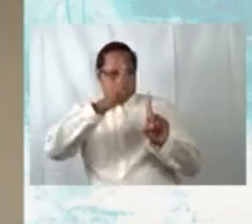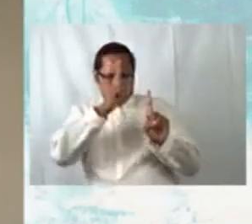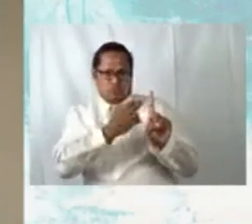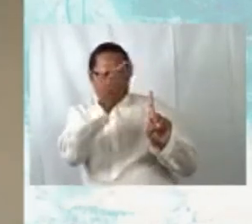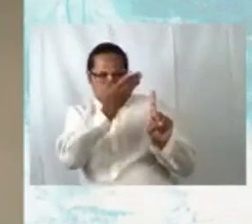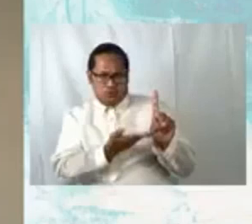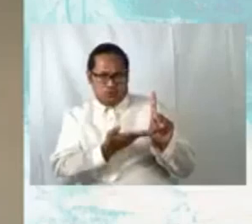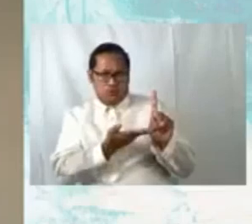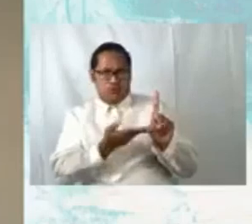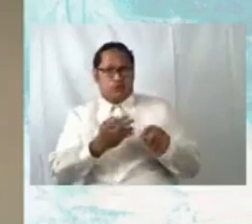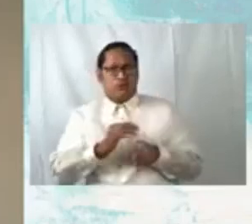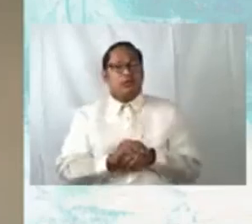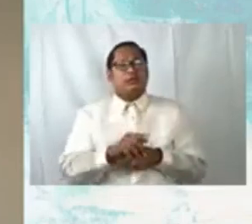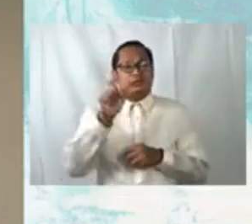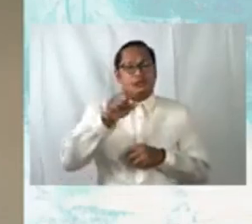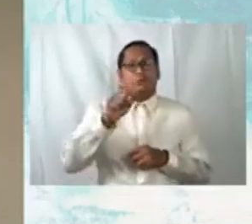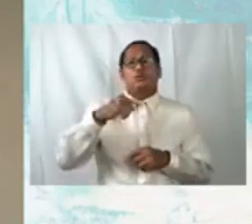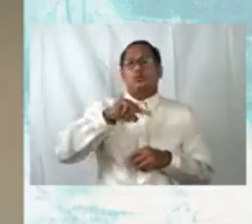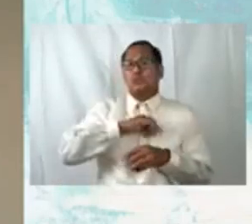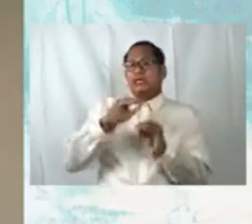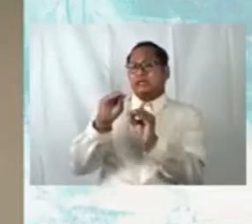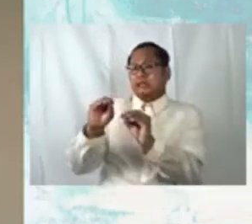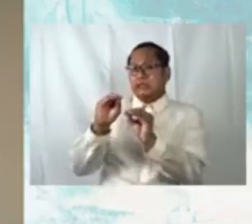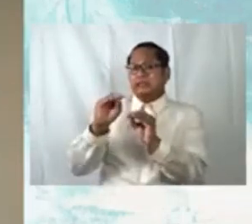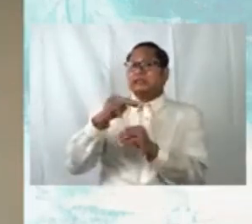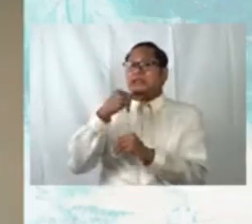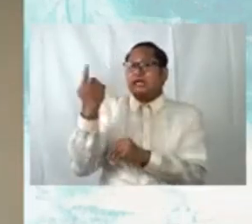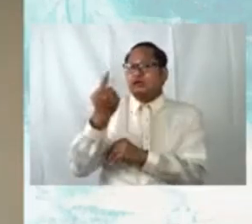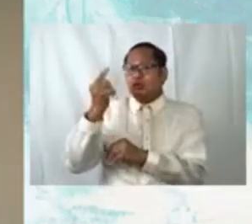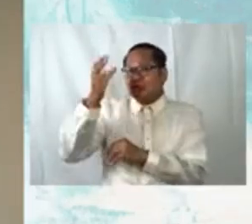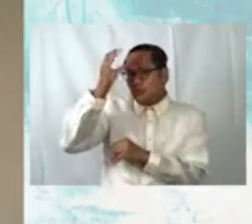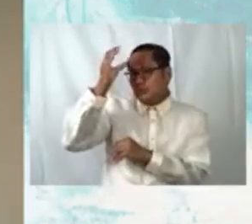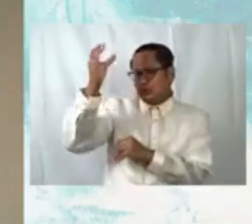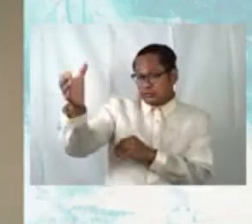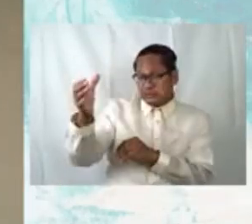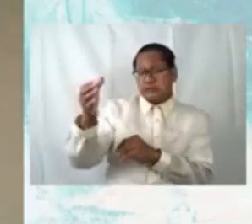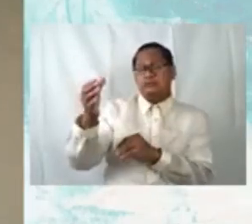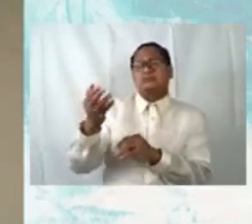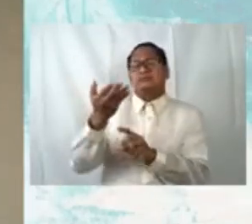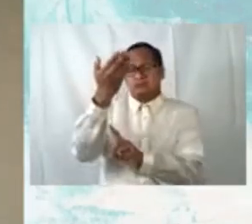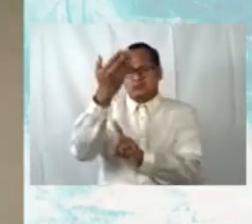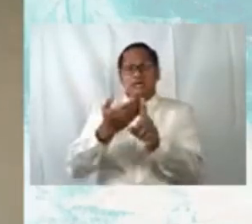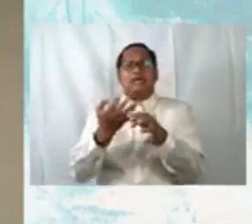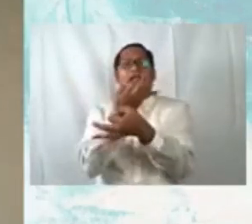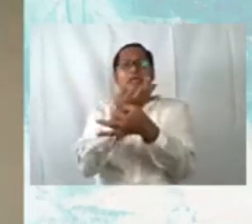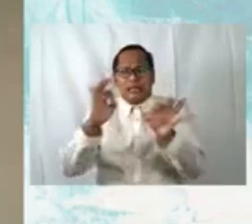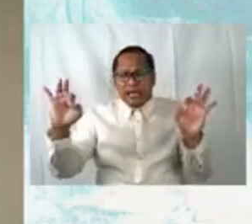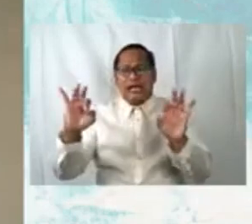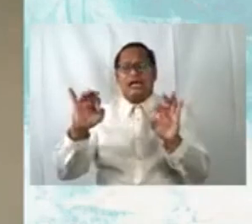Kaya dapat ituro din natin, hindi lang ang konsepto ng kalayaan sa ating mga kabataan,